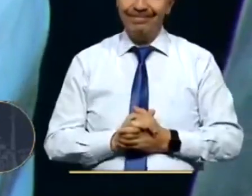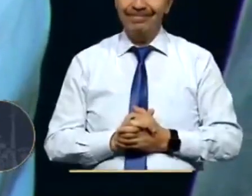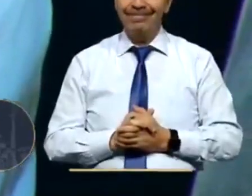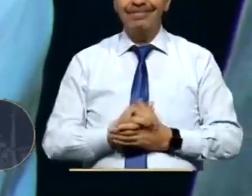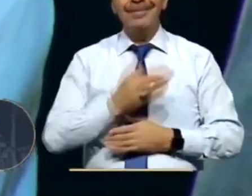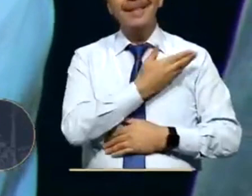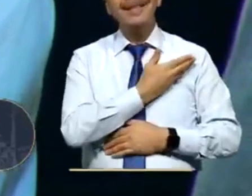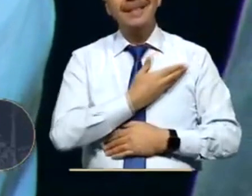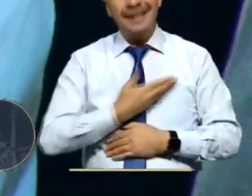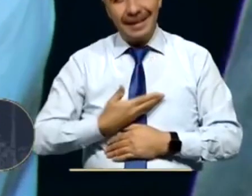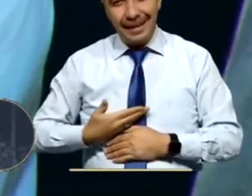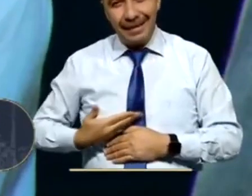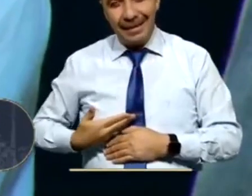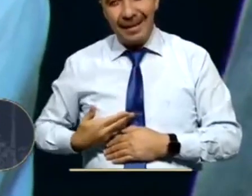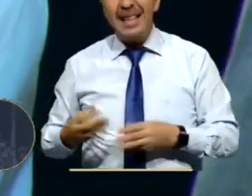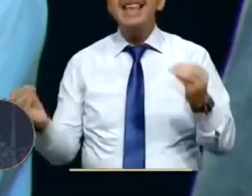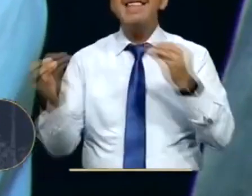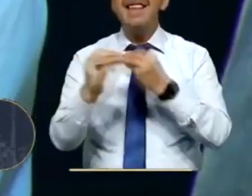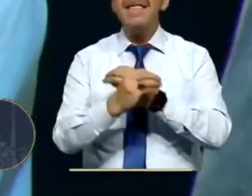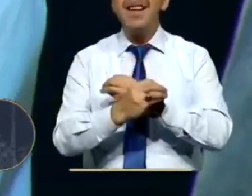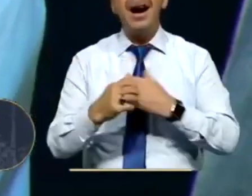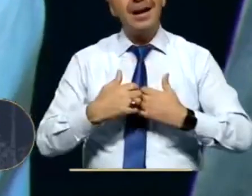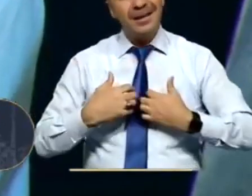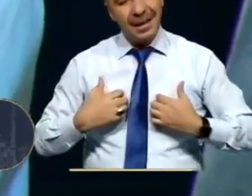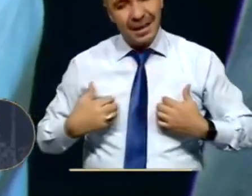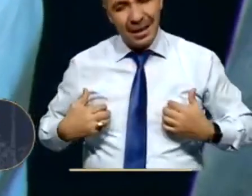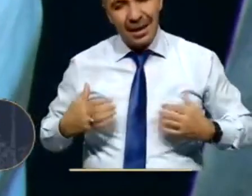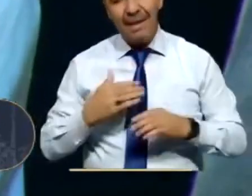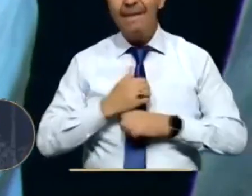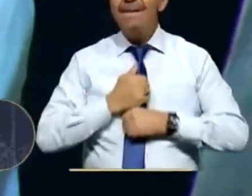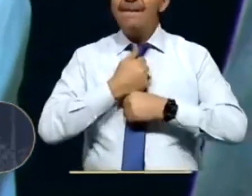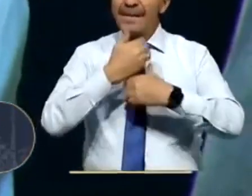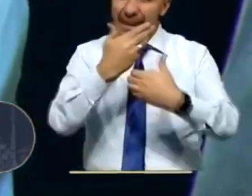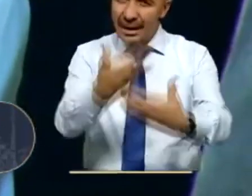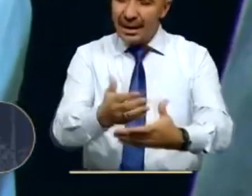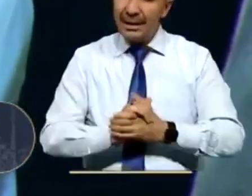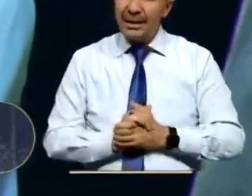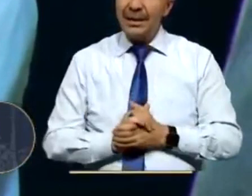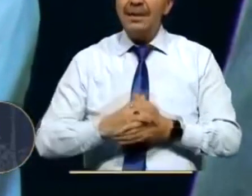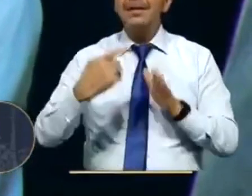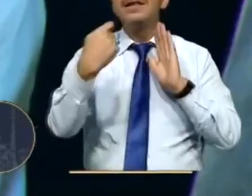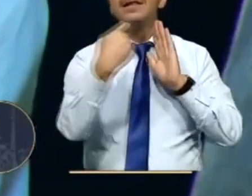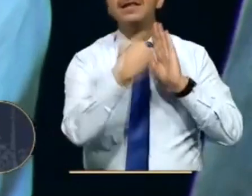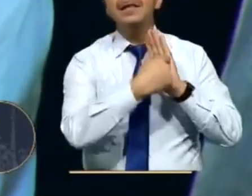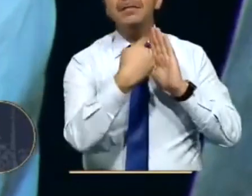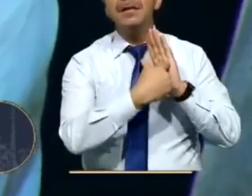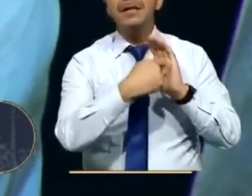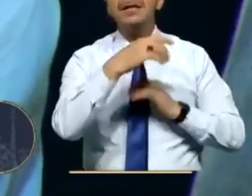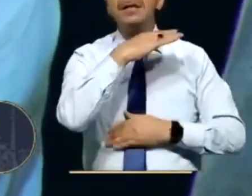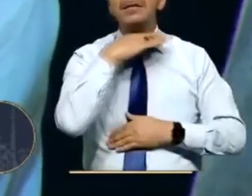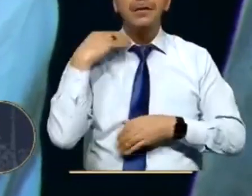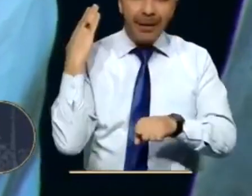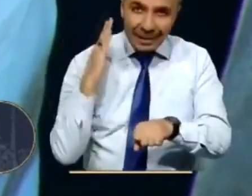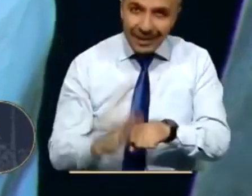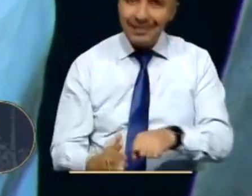Sevgi, vefa, sadakat ve fedakarlığın simgesidir kurban.